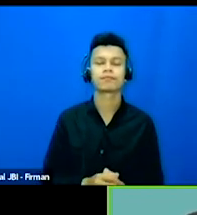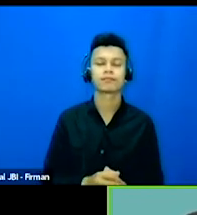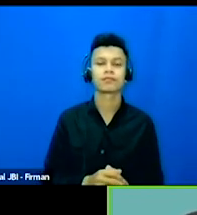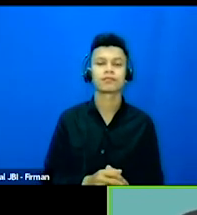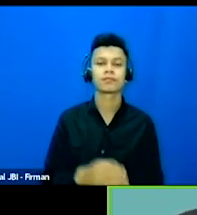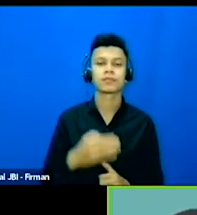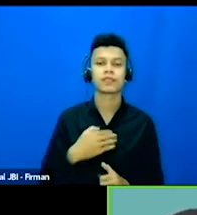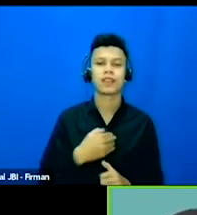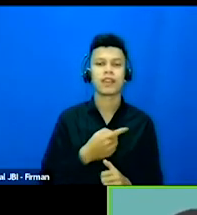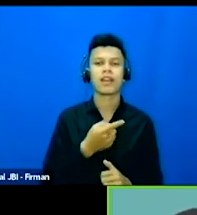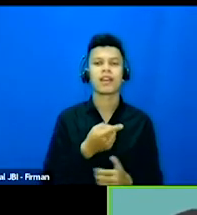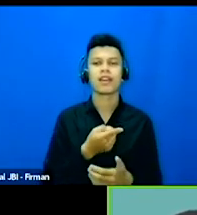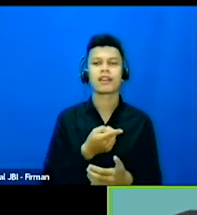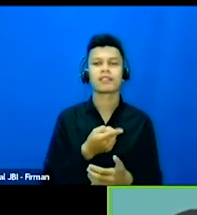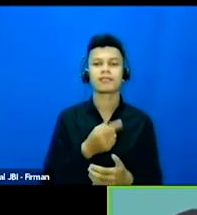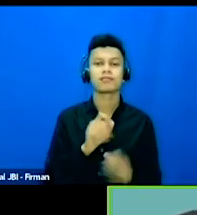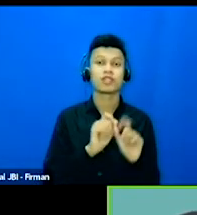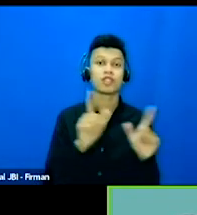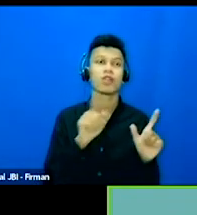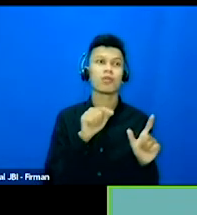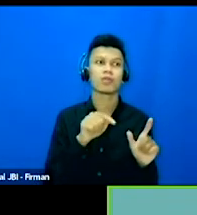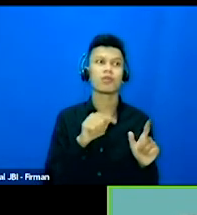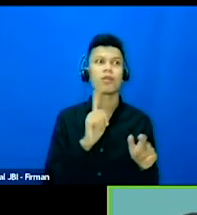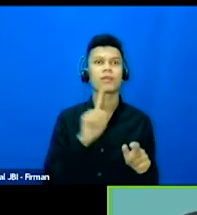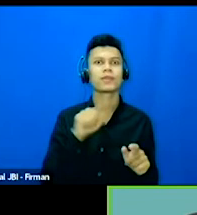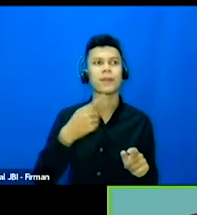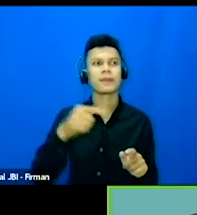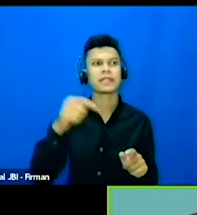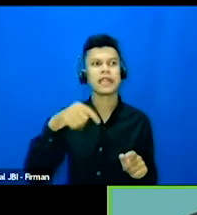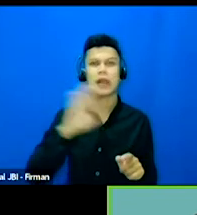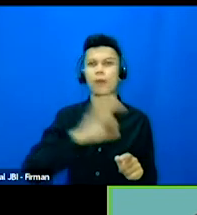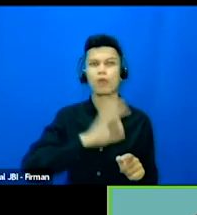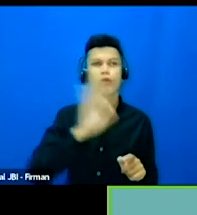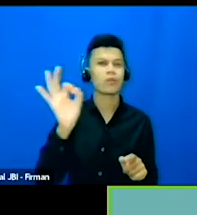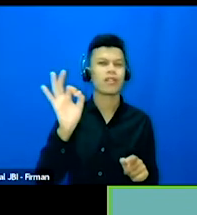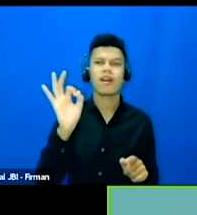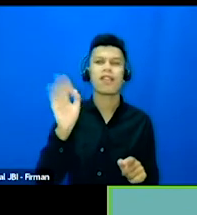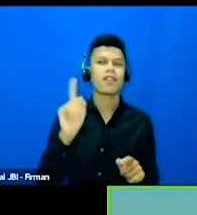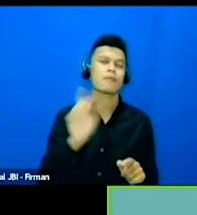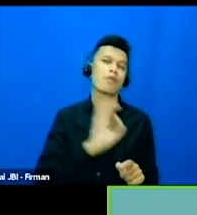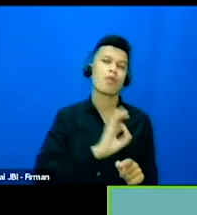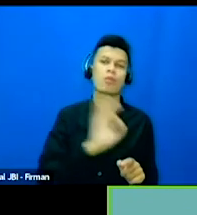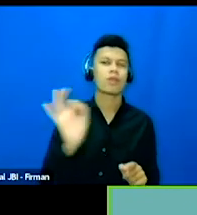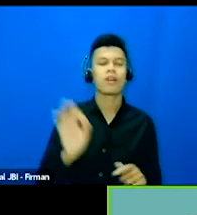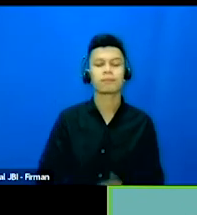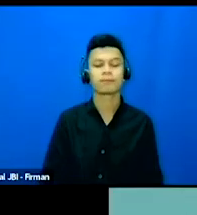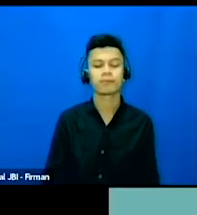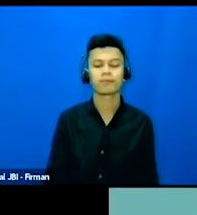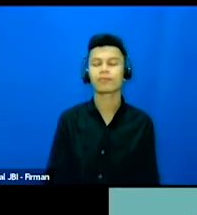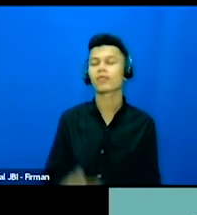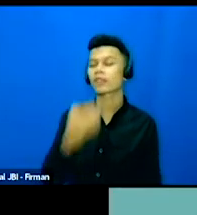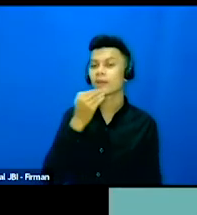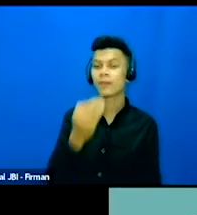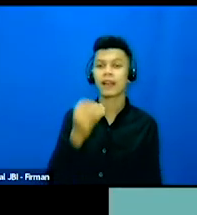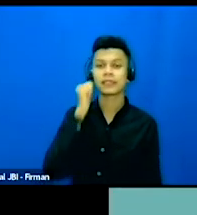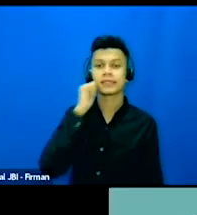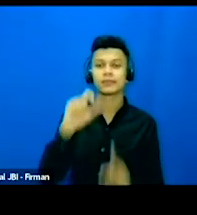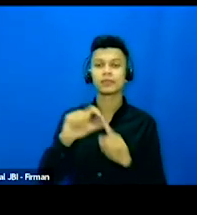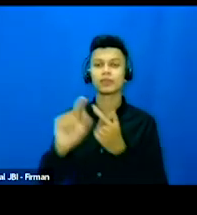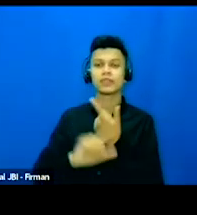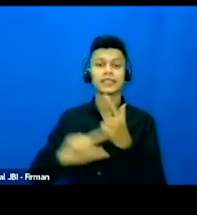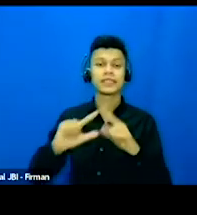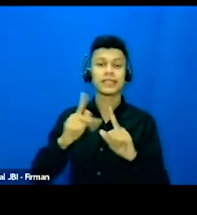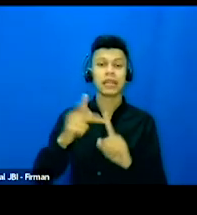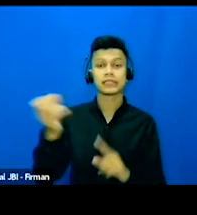Saya hanya bisa pernah seekor kalau memang sampai saya belum pernah nonton pernah ada Makasih Terima kasih banyak Ibu dia untuk